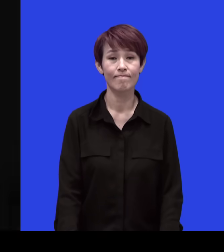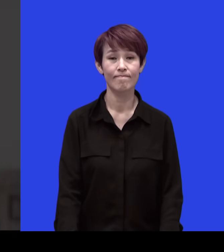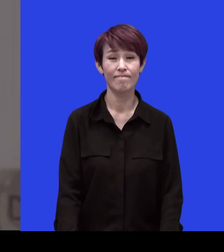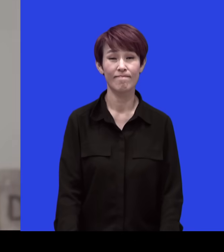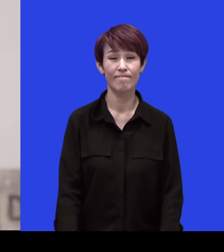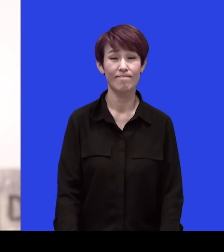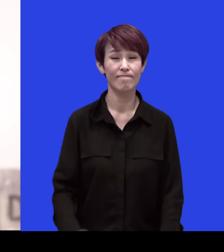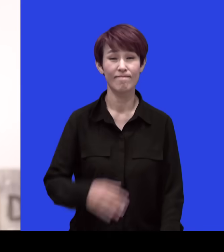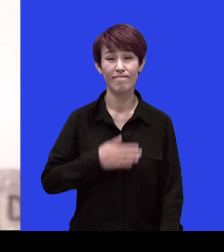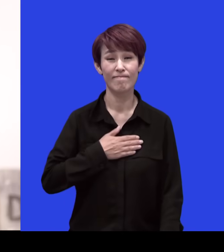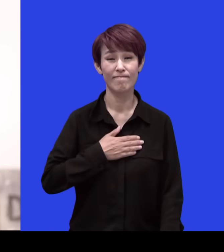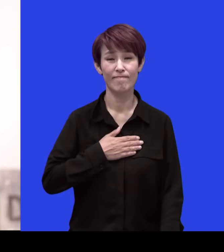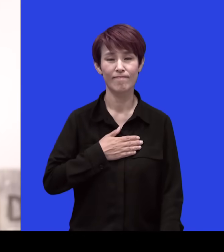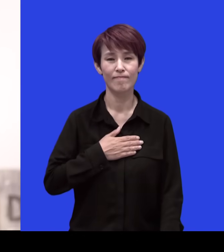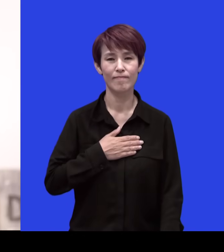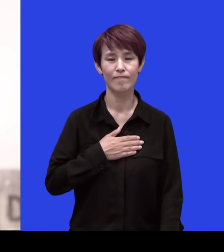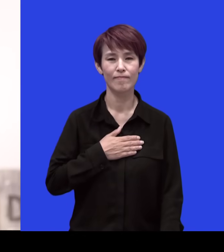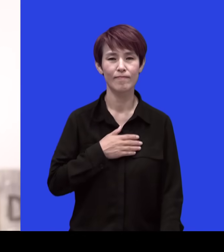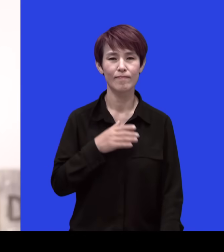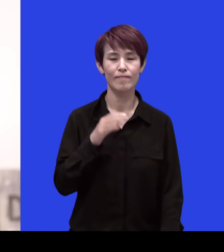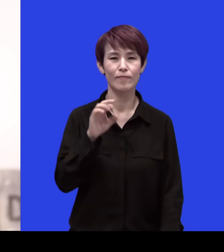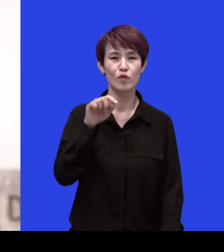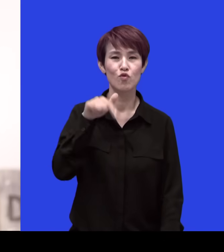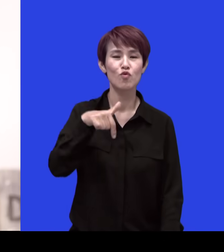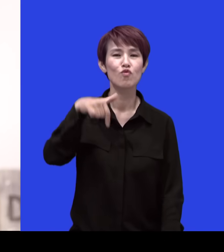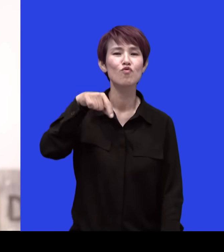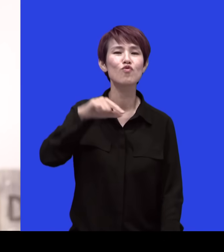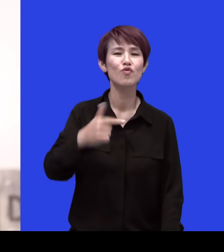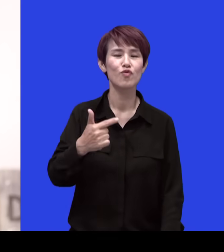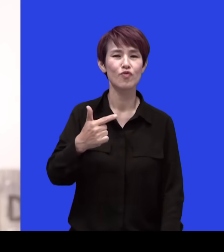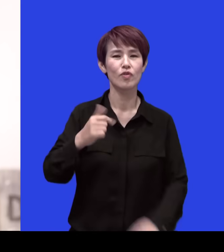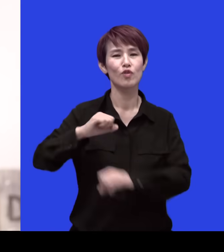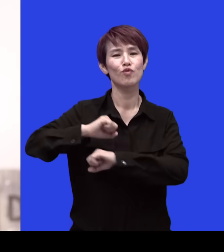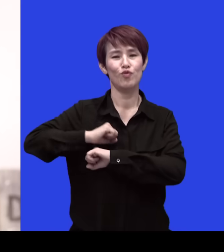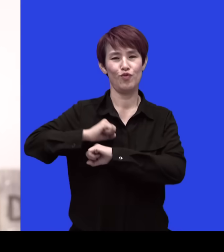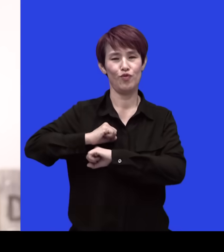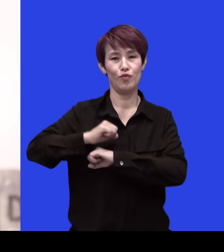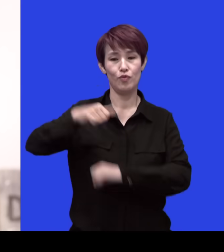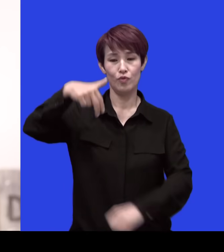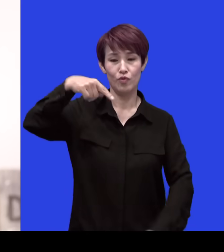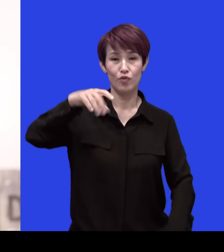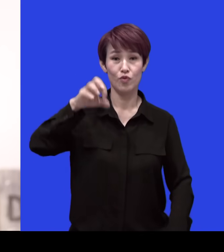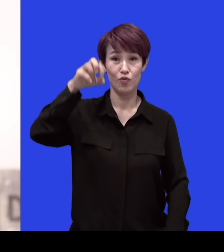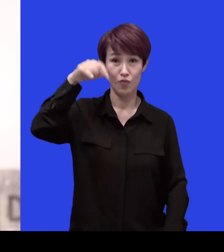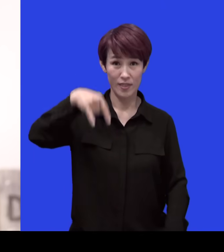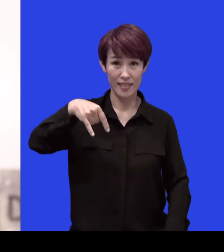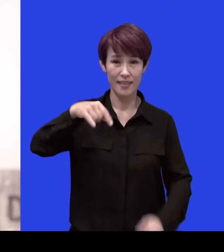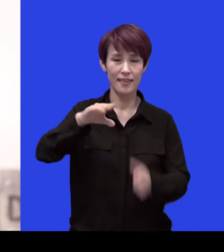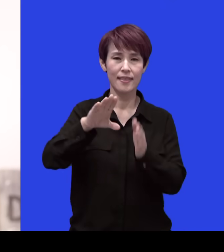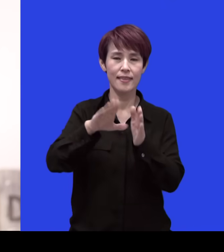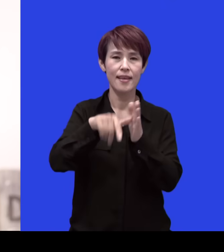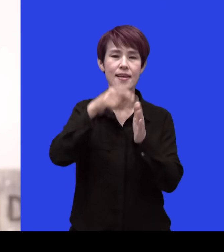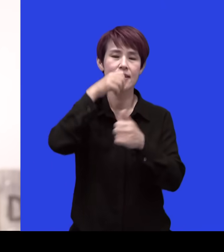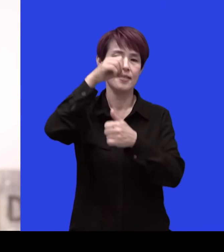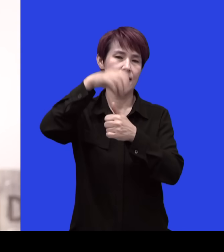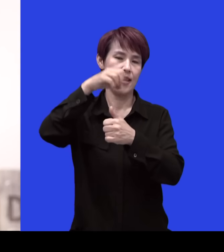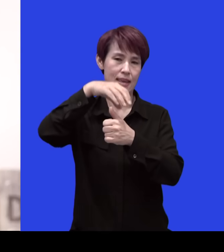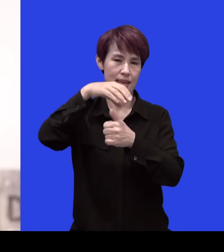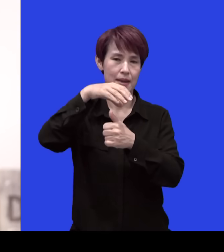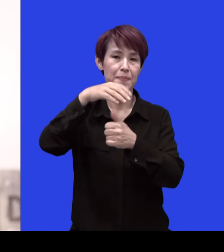제가 육군 중위 때 예. 전방에서 세례를 받았어요. 예. 그리고 육군 대위